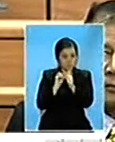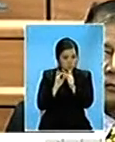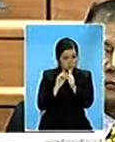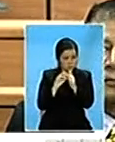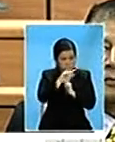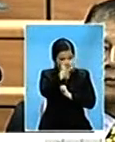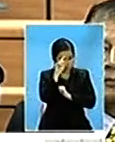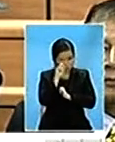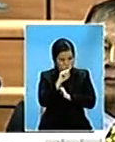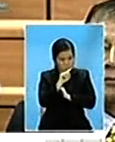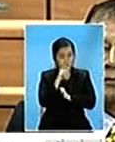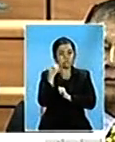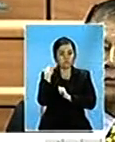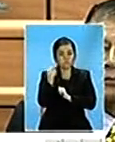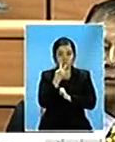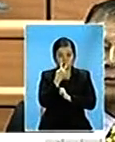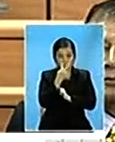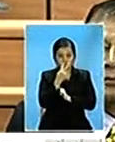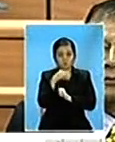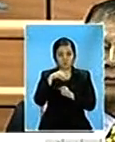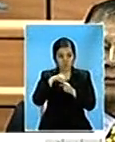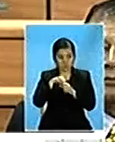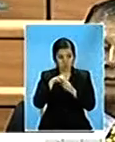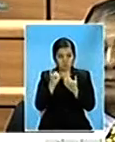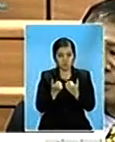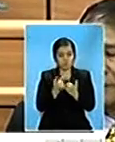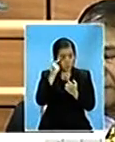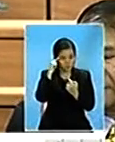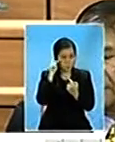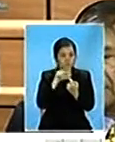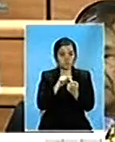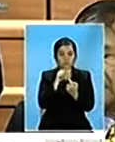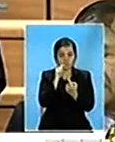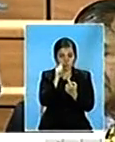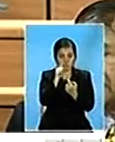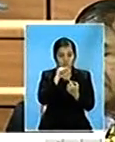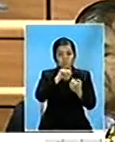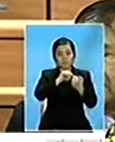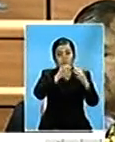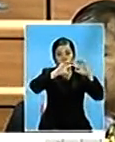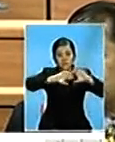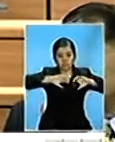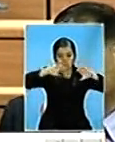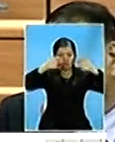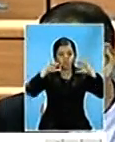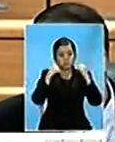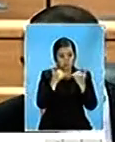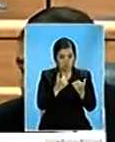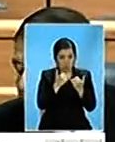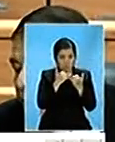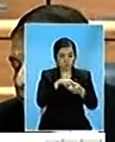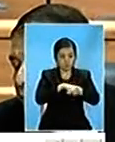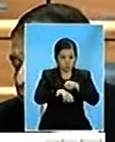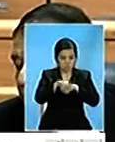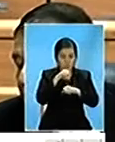ยังทันสมัยอยู่สมควรเหมาะสมที่รัฐบาลชุดนี้ครับรับไปปฏิบั